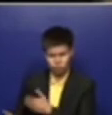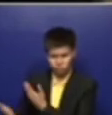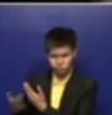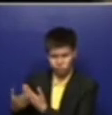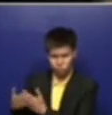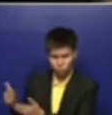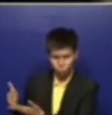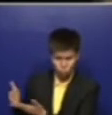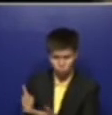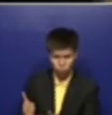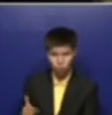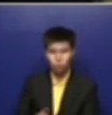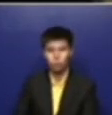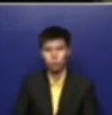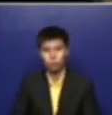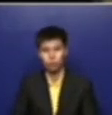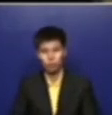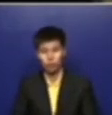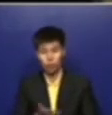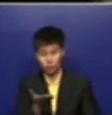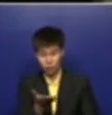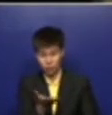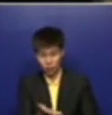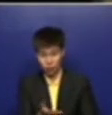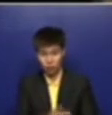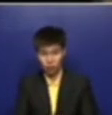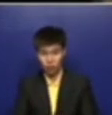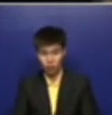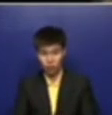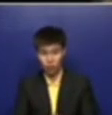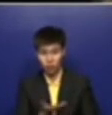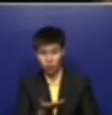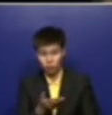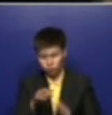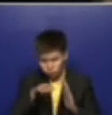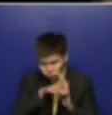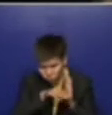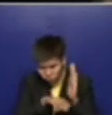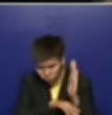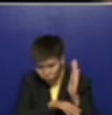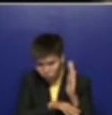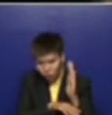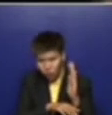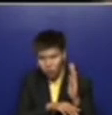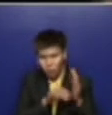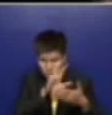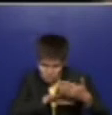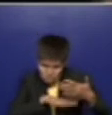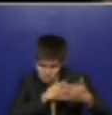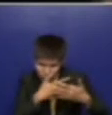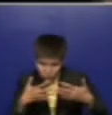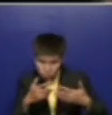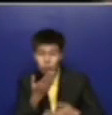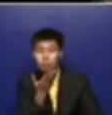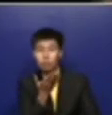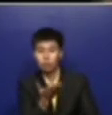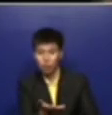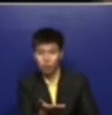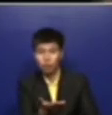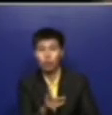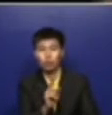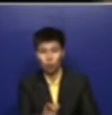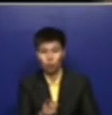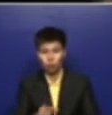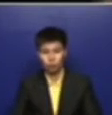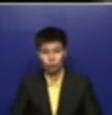ท่านในฐานะที่เป็นฝ่ายนโยบายเป็นผู้กำกับนโยบายท่านต้องระมัดระวังนะครับ